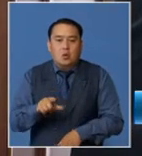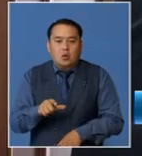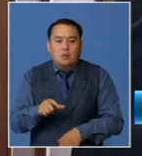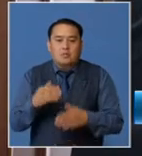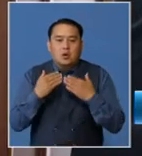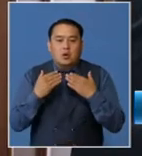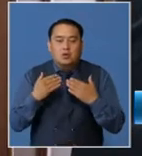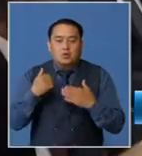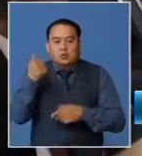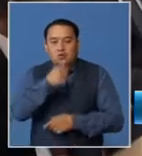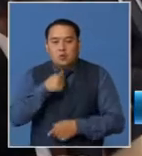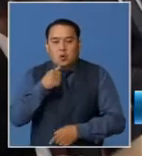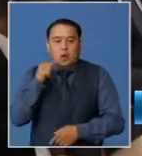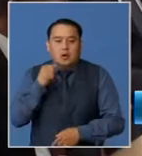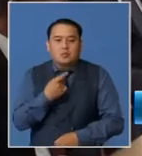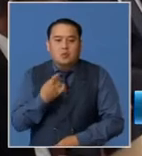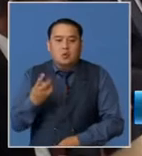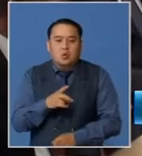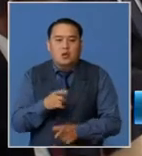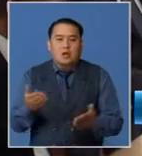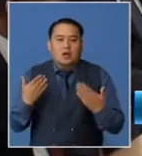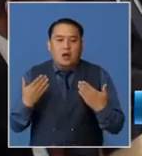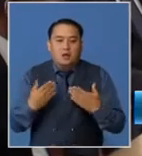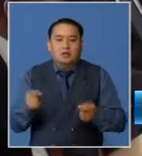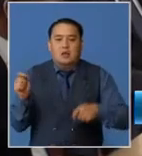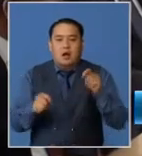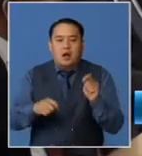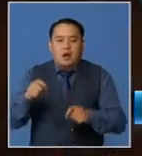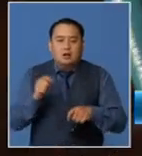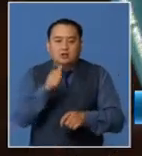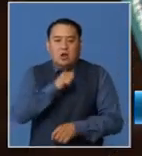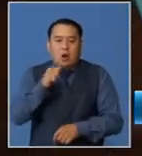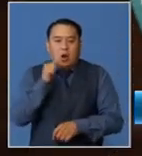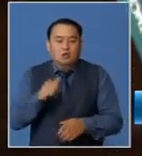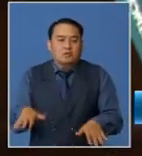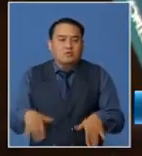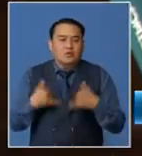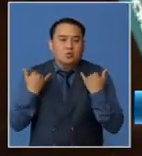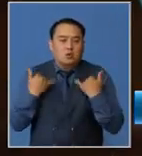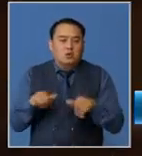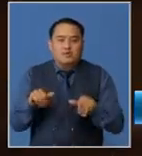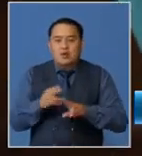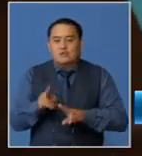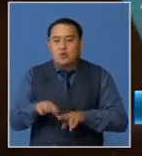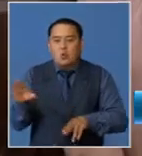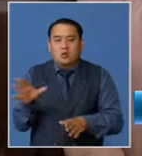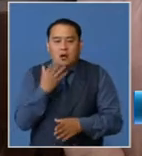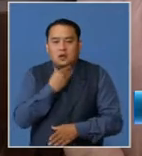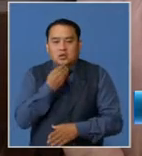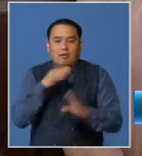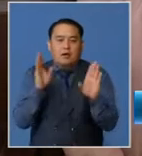За прошлый год приняло более 1 миллиона отдыхающих. Члены делегации не скрывали своего восхищения, рассказывая о